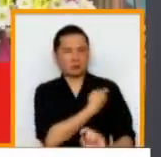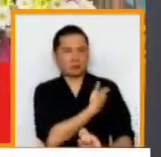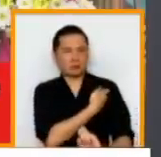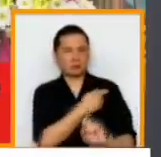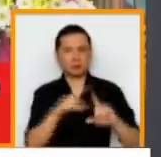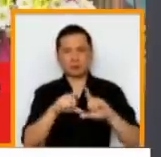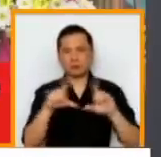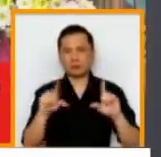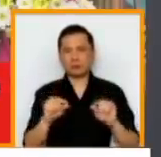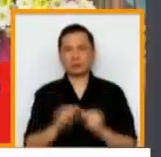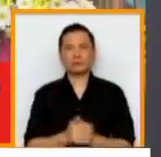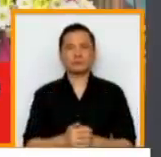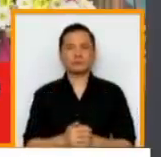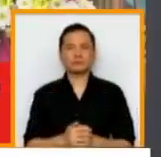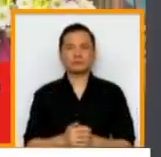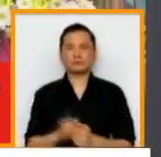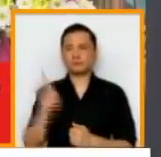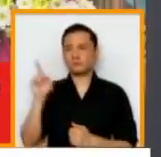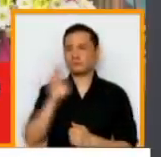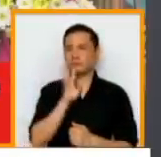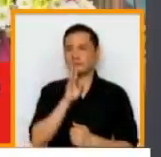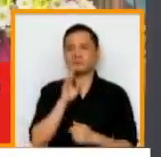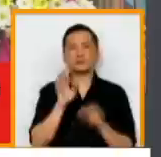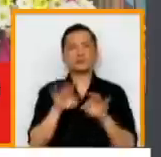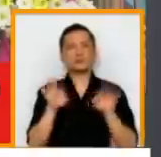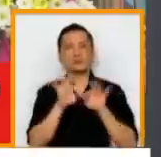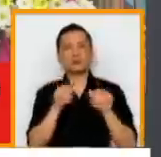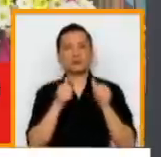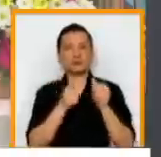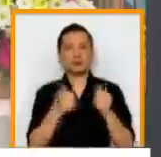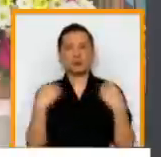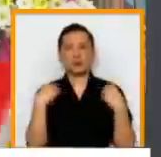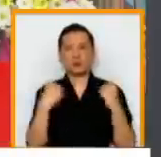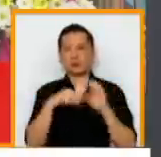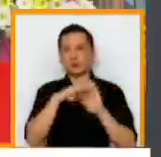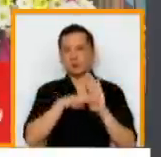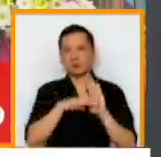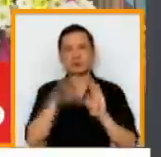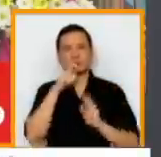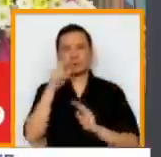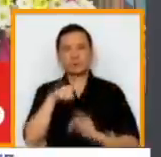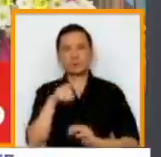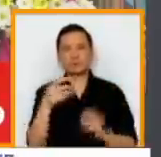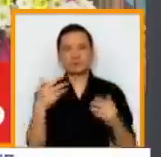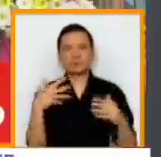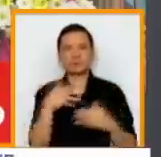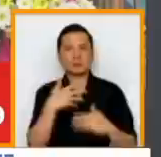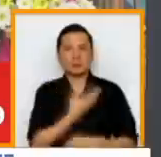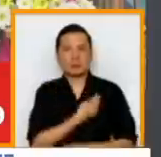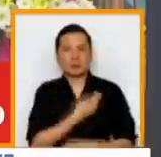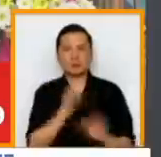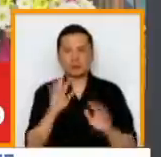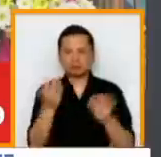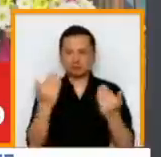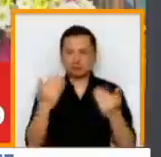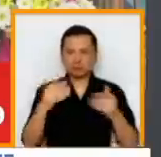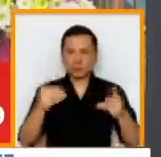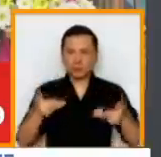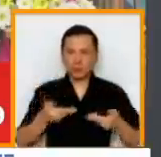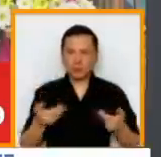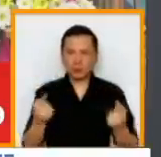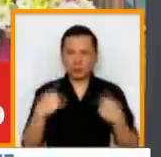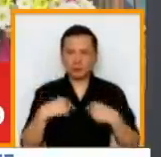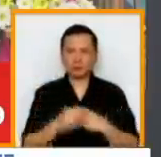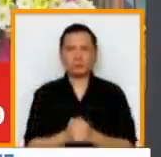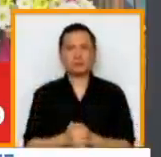healthy protocols, observe that. So huwag po kayo matakot, dito po kami. To the parents of seminarians, seminarians are doing